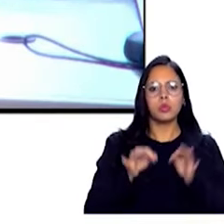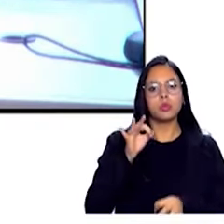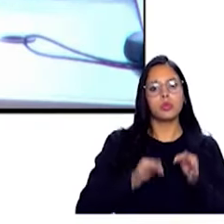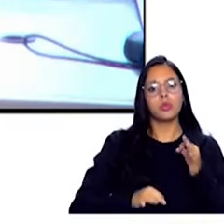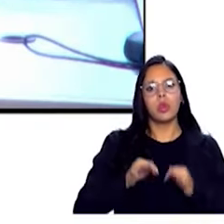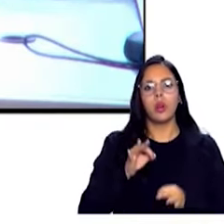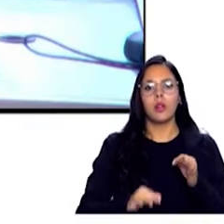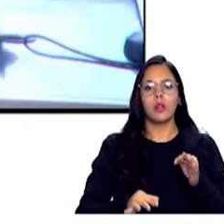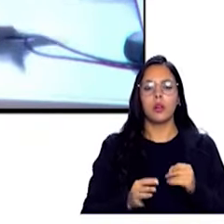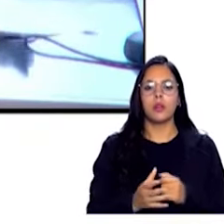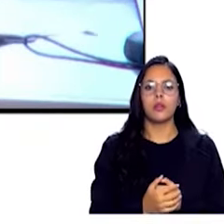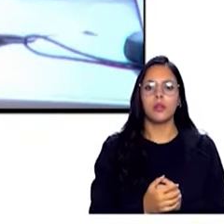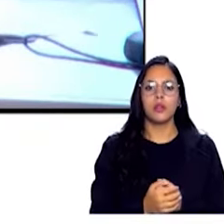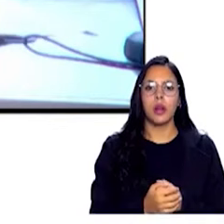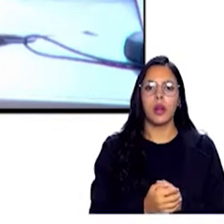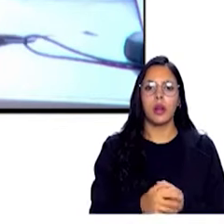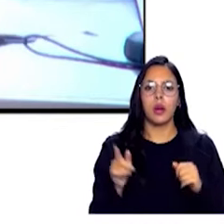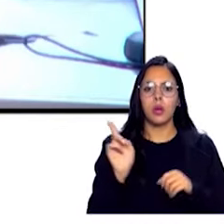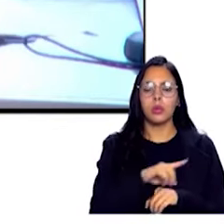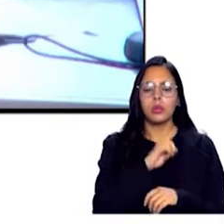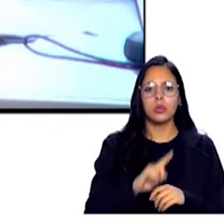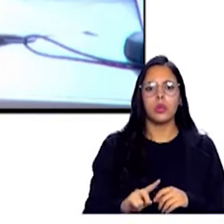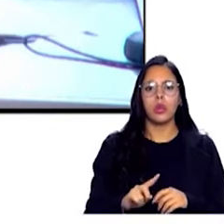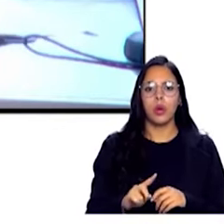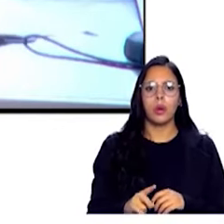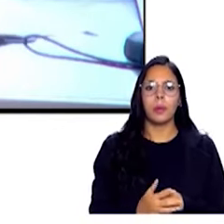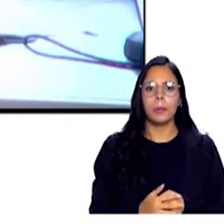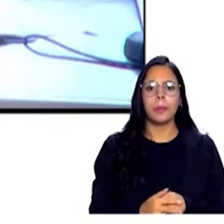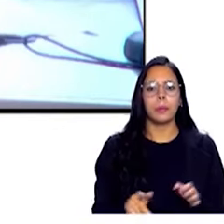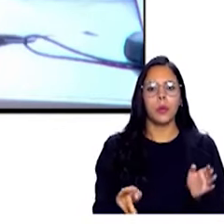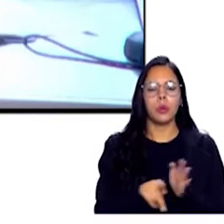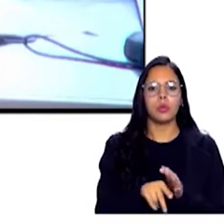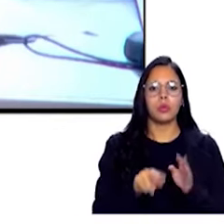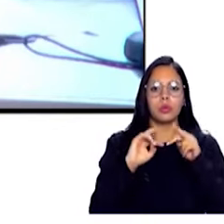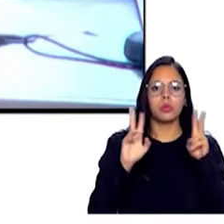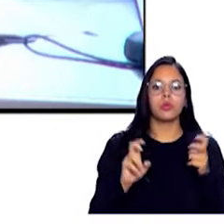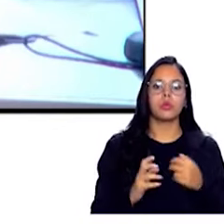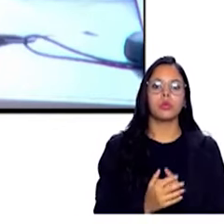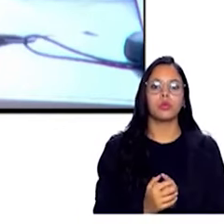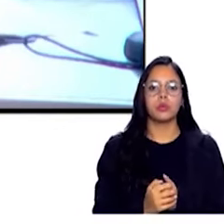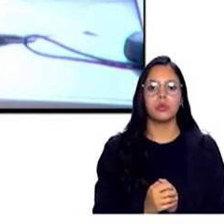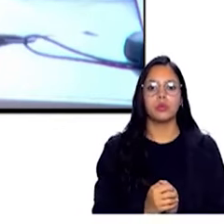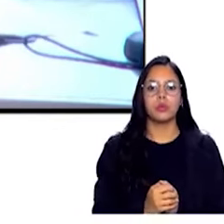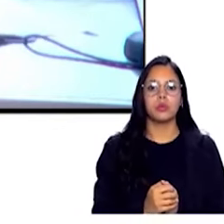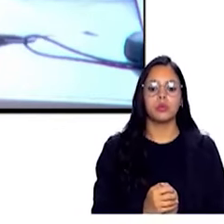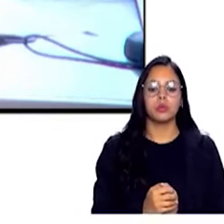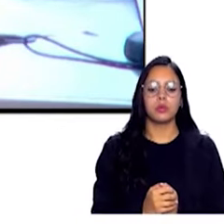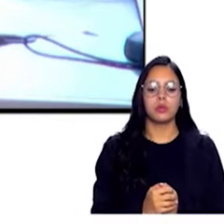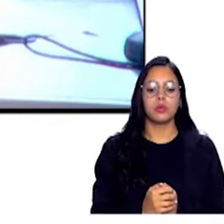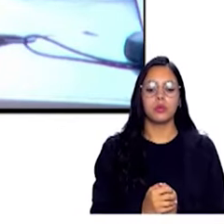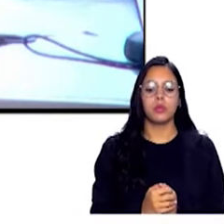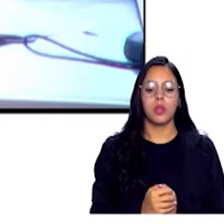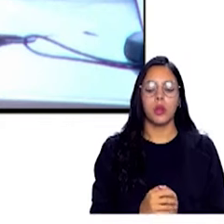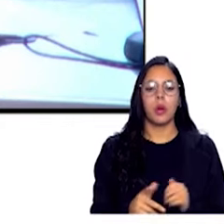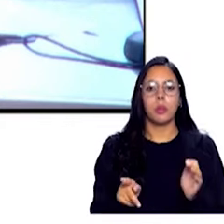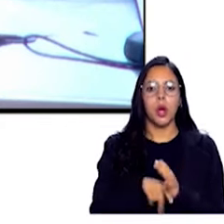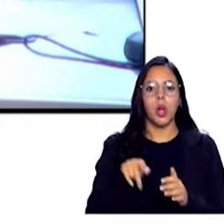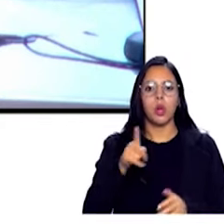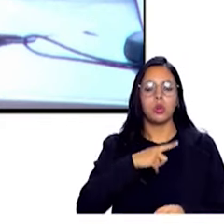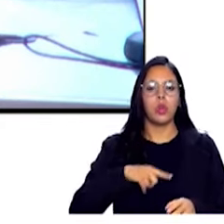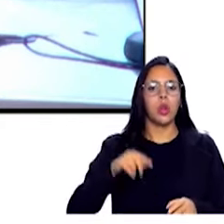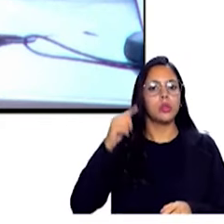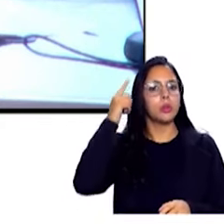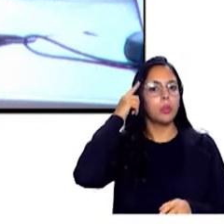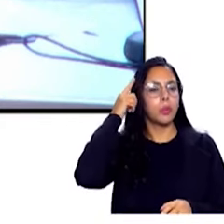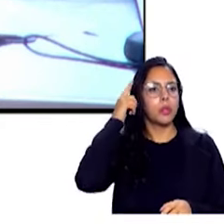question fondamentale je ne vais pas trahir la conception française Du plan en deux parties donc je